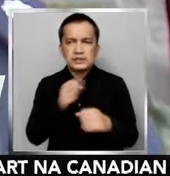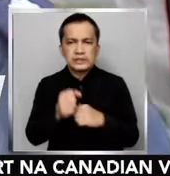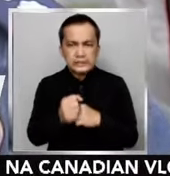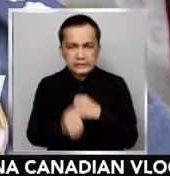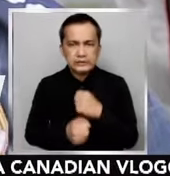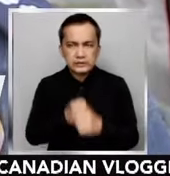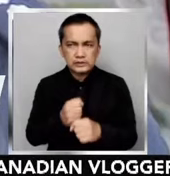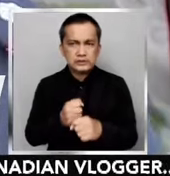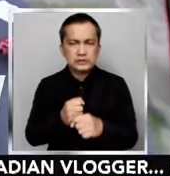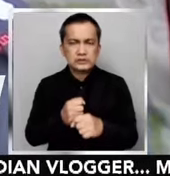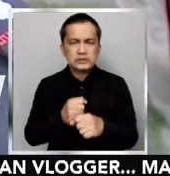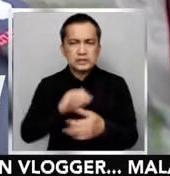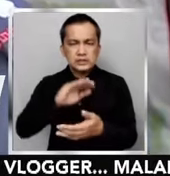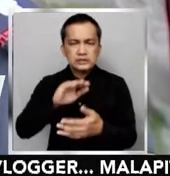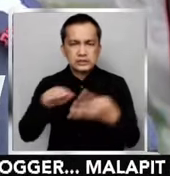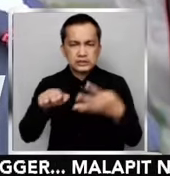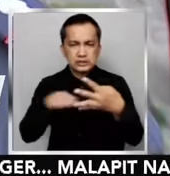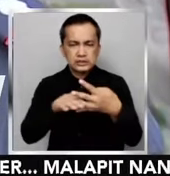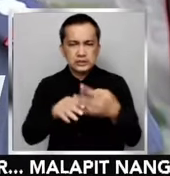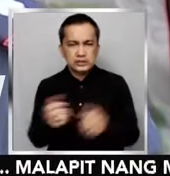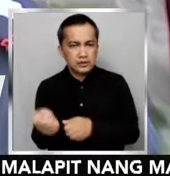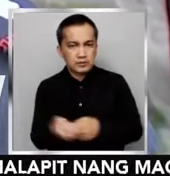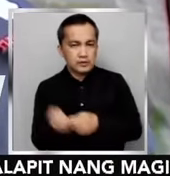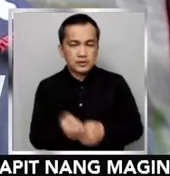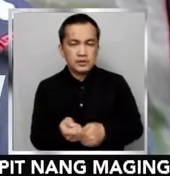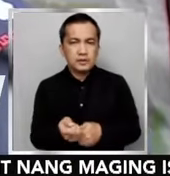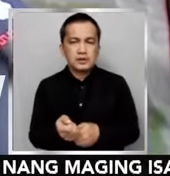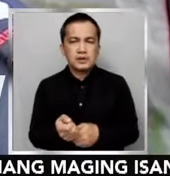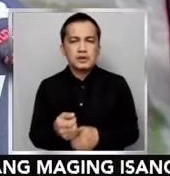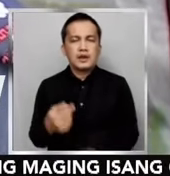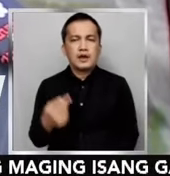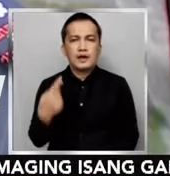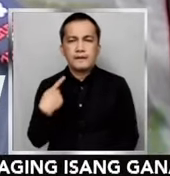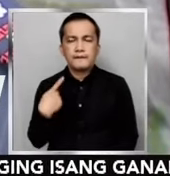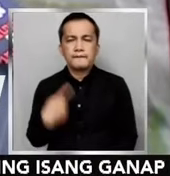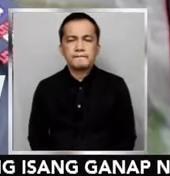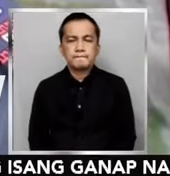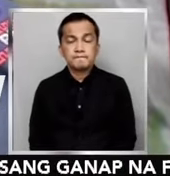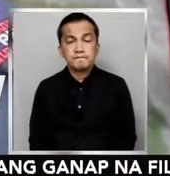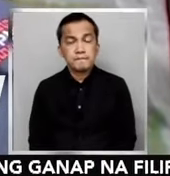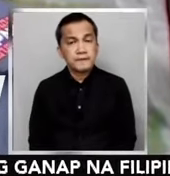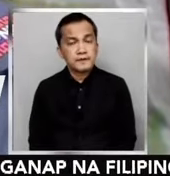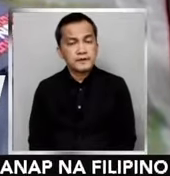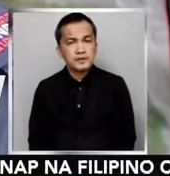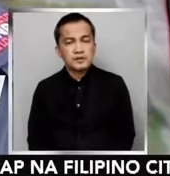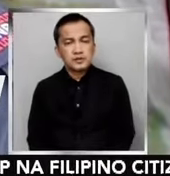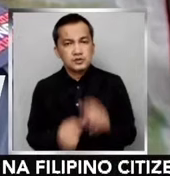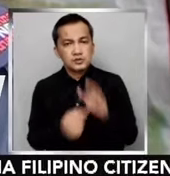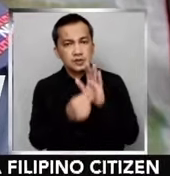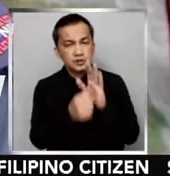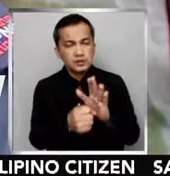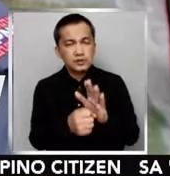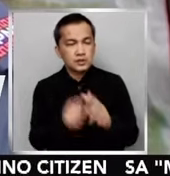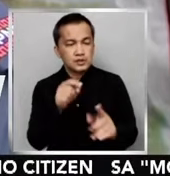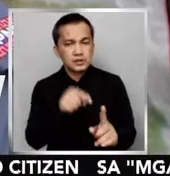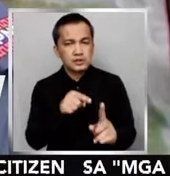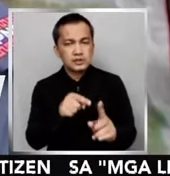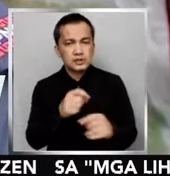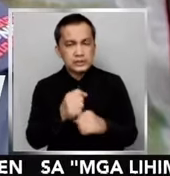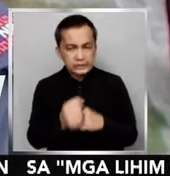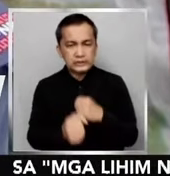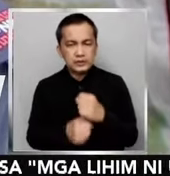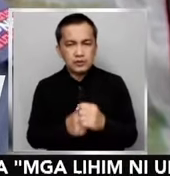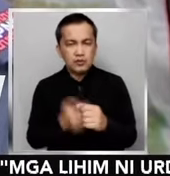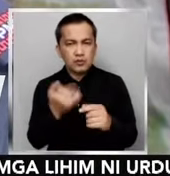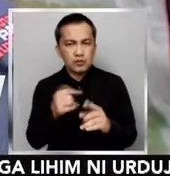initiation nagkaroon na ng mga ng mga ah senyales na ito ay nahihirapan na siya dahil ito nga a